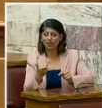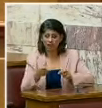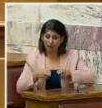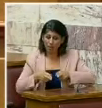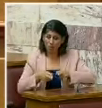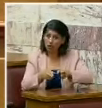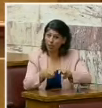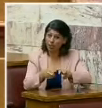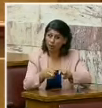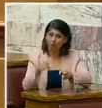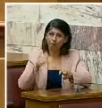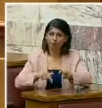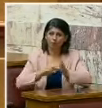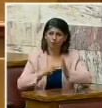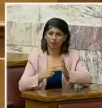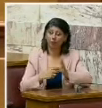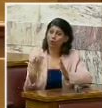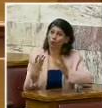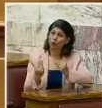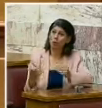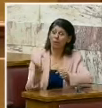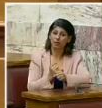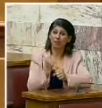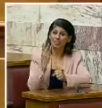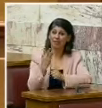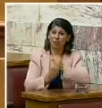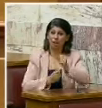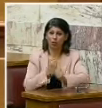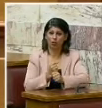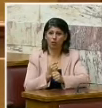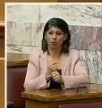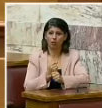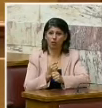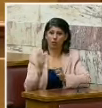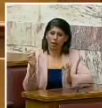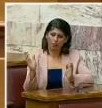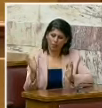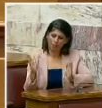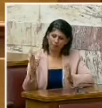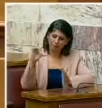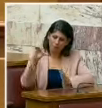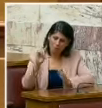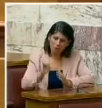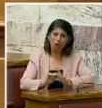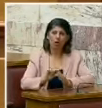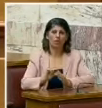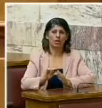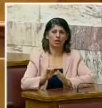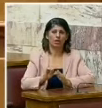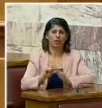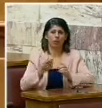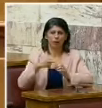της οικονομίας ήταν τόσο επιτυχημένη αυτά τα 3 χρόνια, δεν συνέκλειναν τα επιτόκια? Και είπατε τι